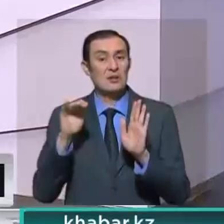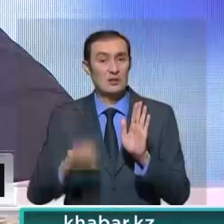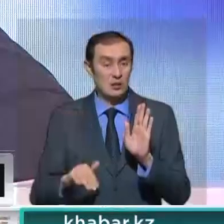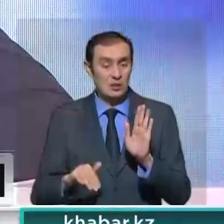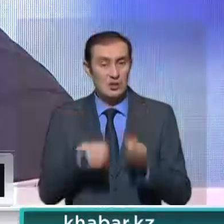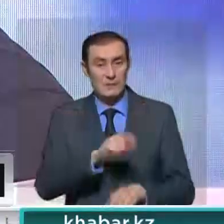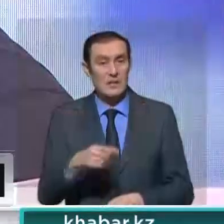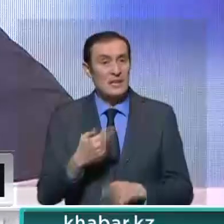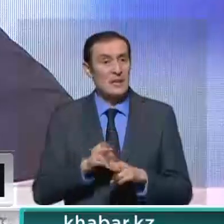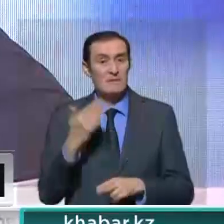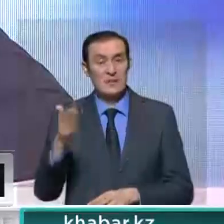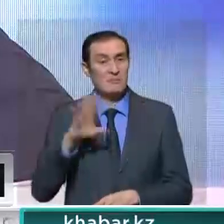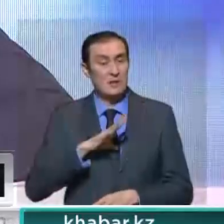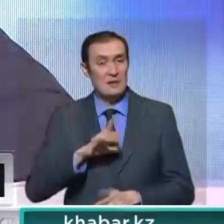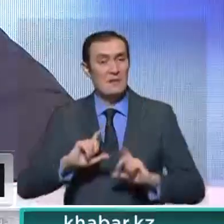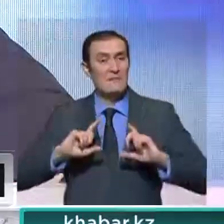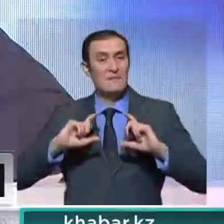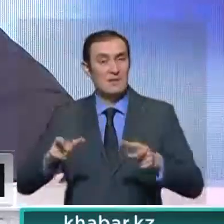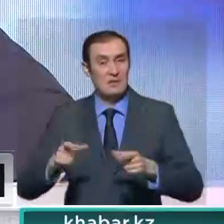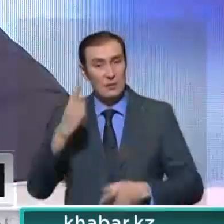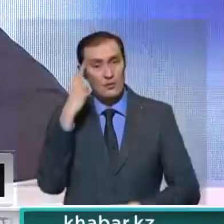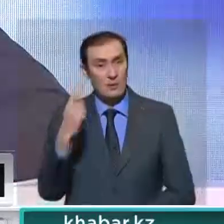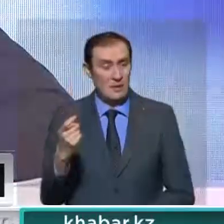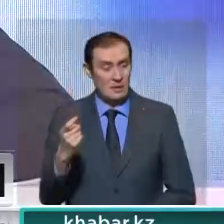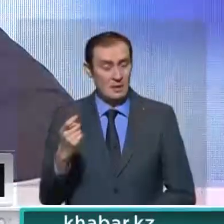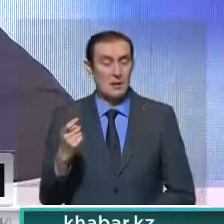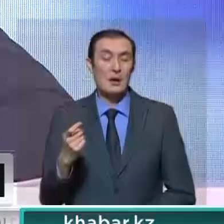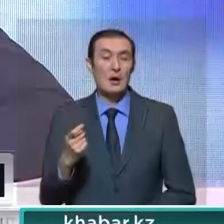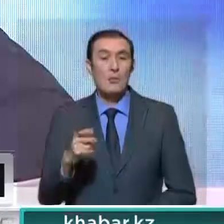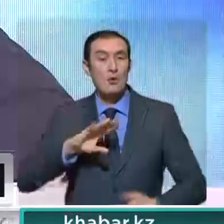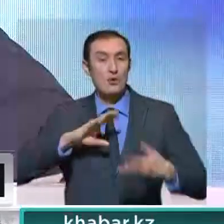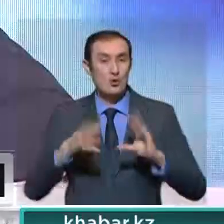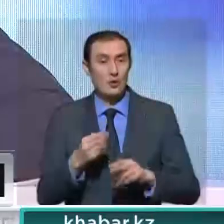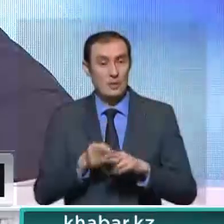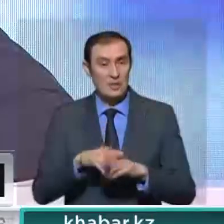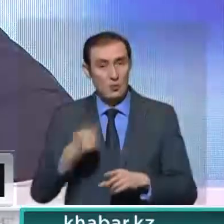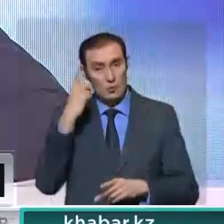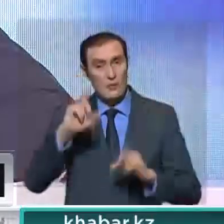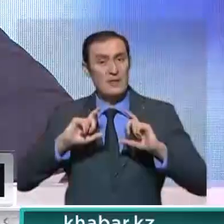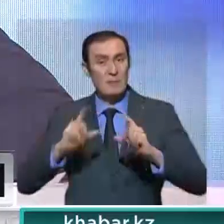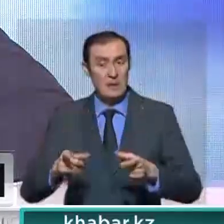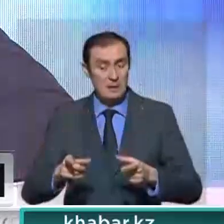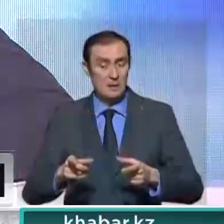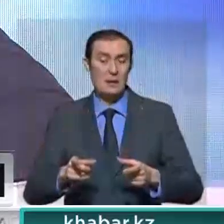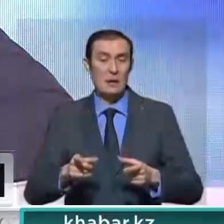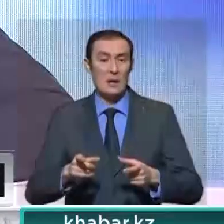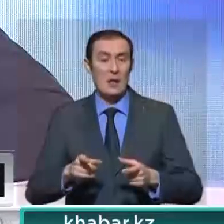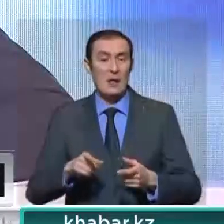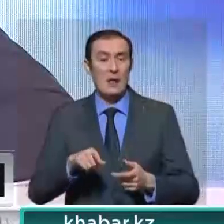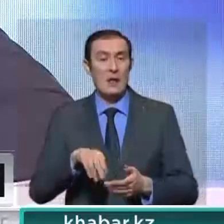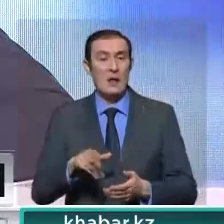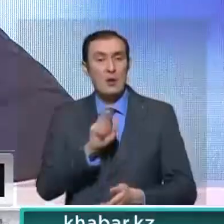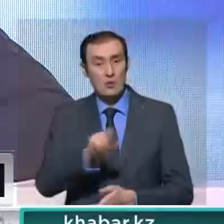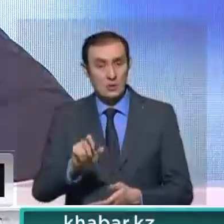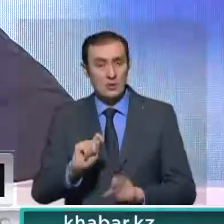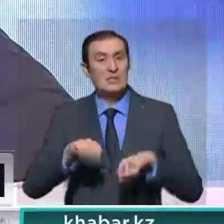Всем им были выставлены соответствующие уведомления по итогам этих уведомлений данные налогоплательщики